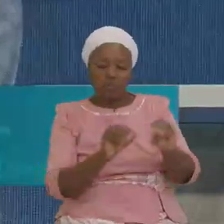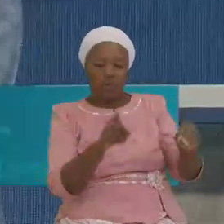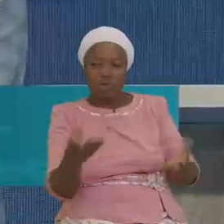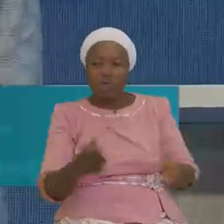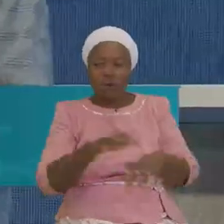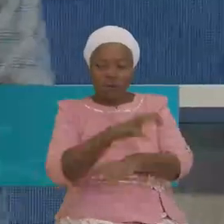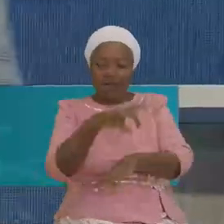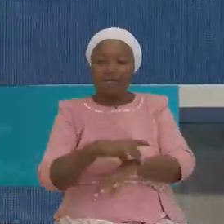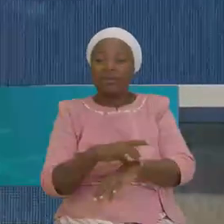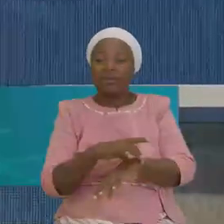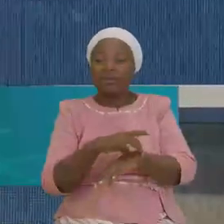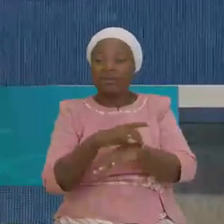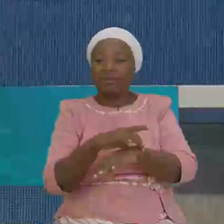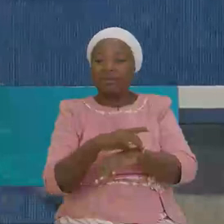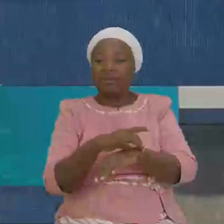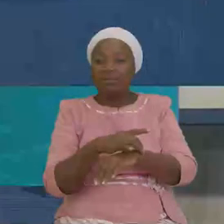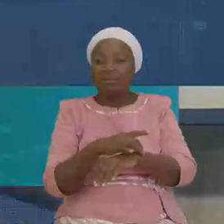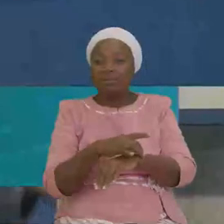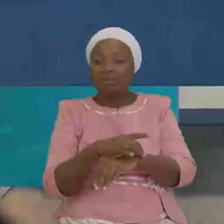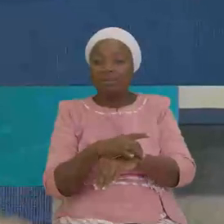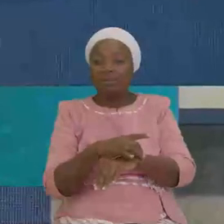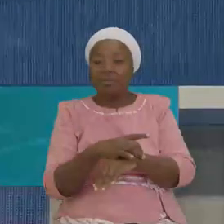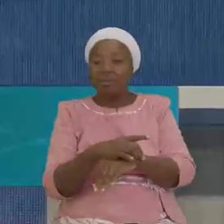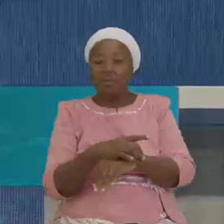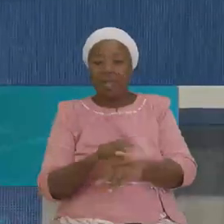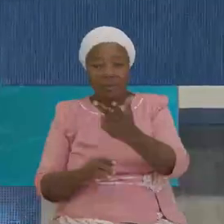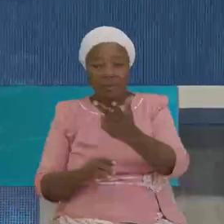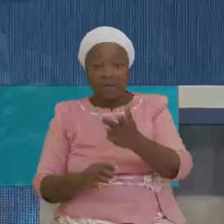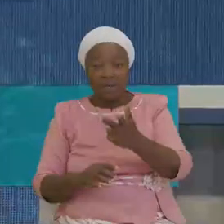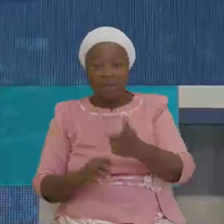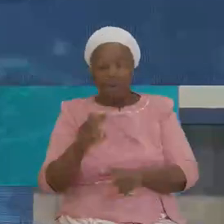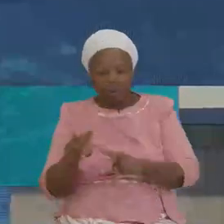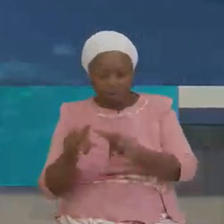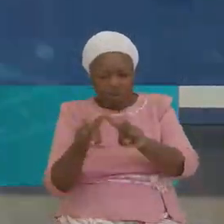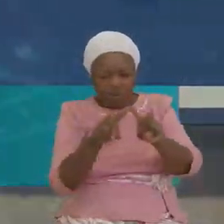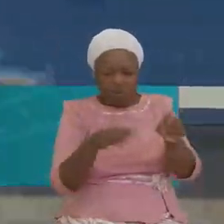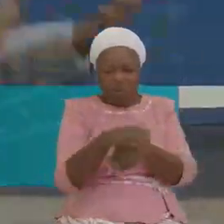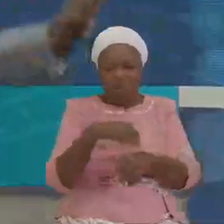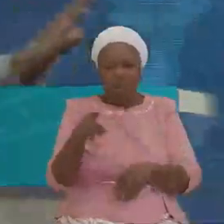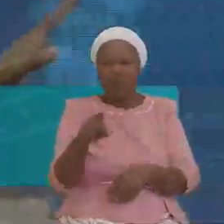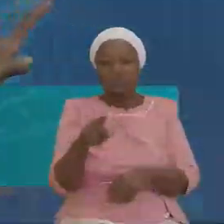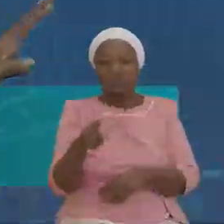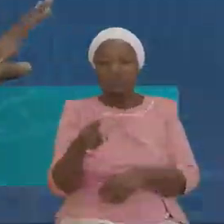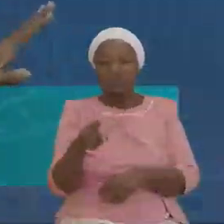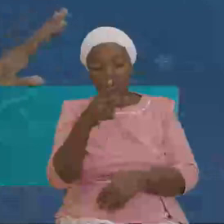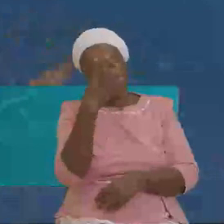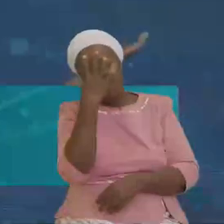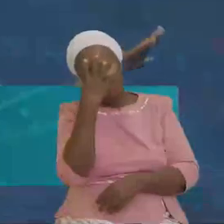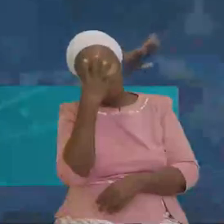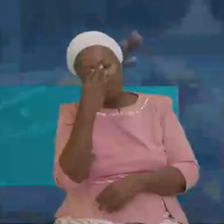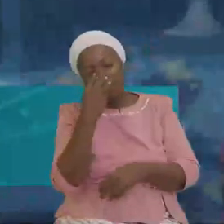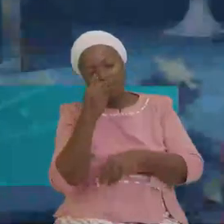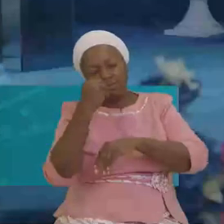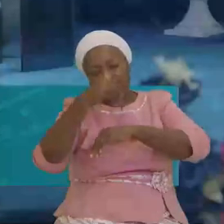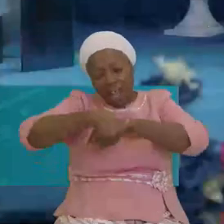crée, deux, et que Dieu vous a mis ici sur terre, trois, Dieu veille sur